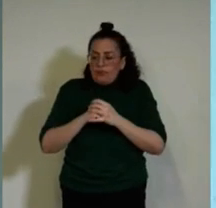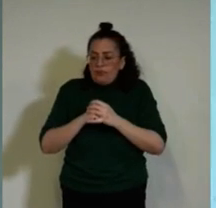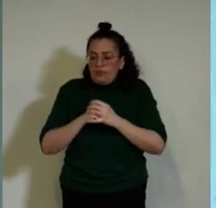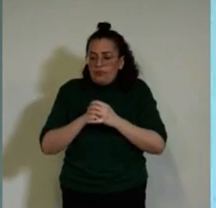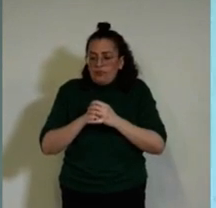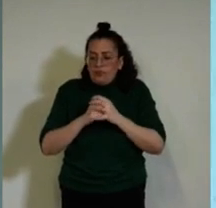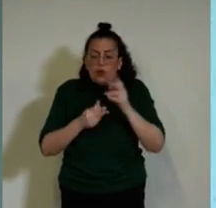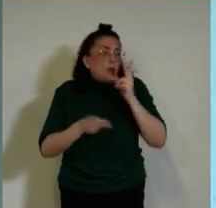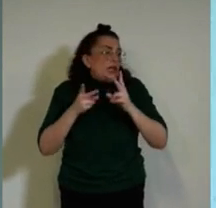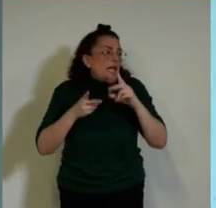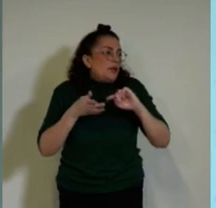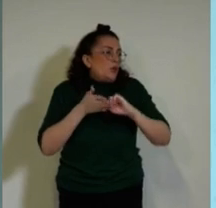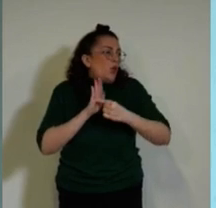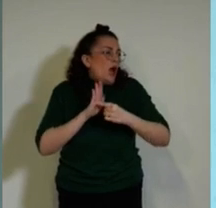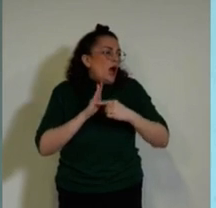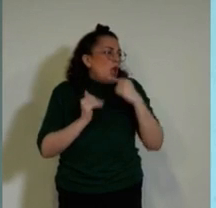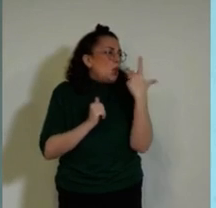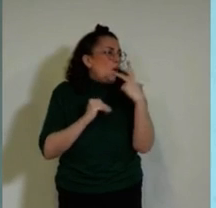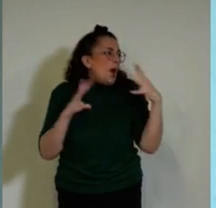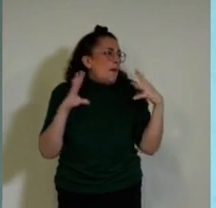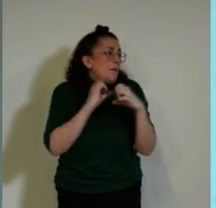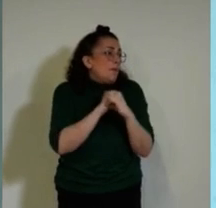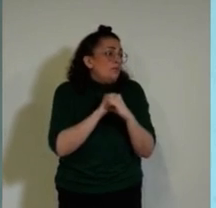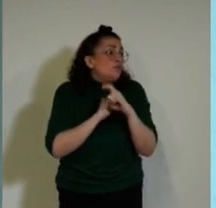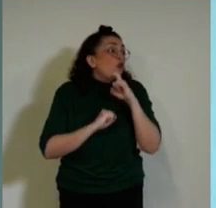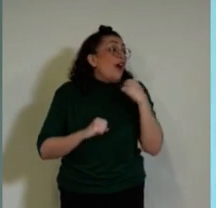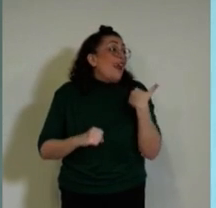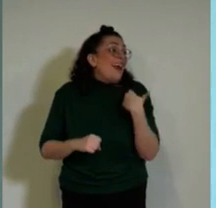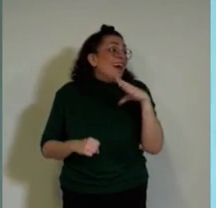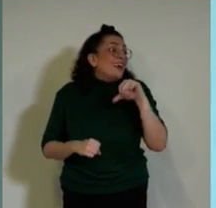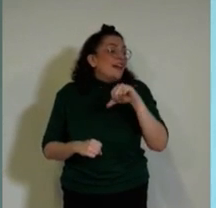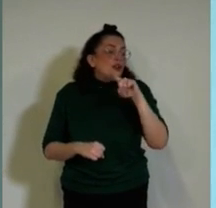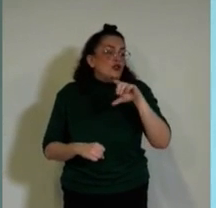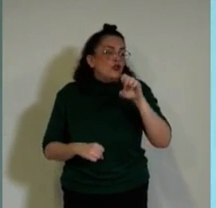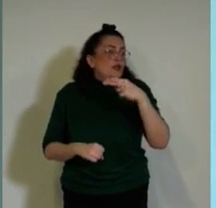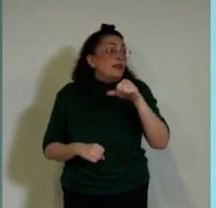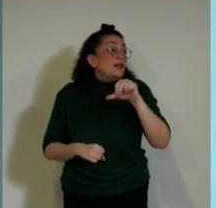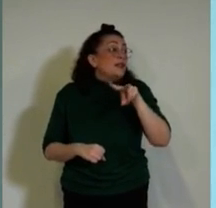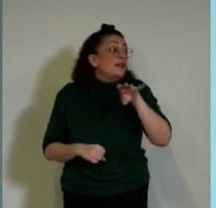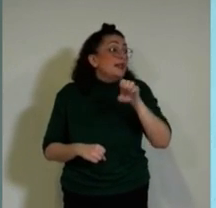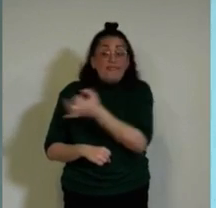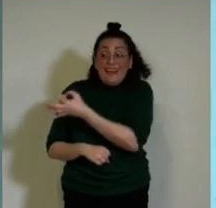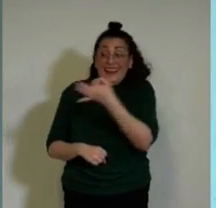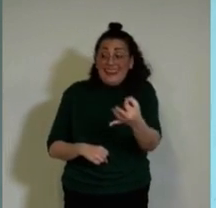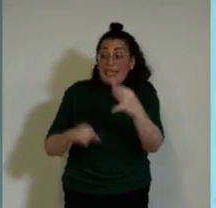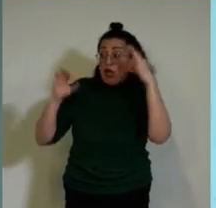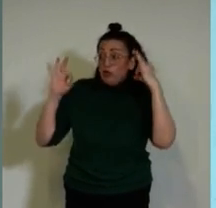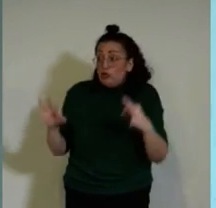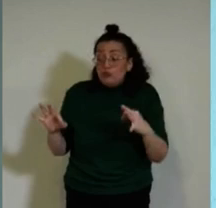je rejoins ce qu'a dit Thomas Cazenave. C'est plus un Yalta